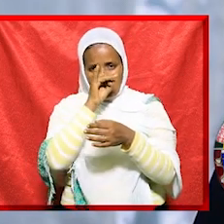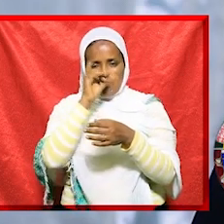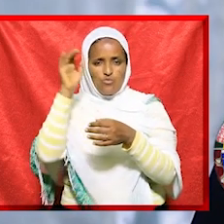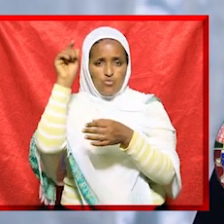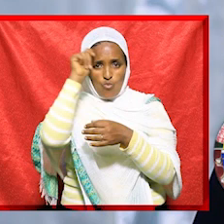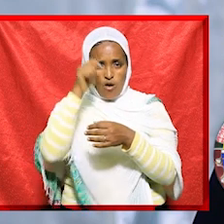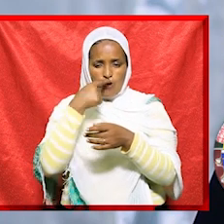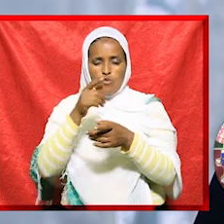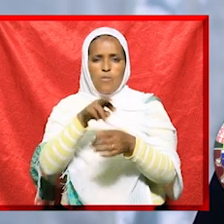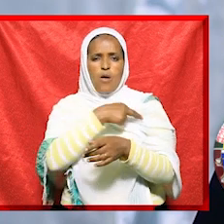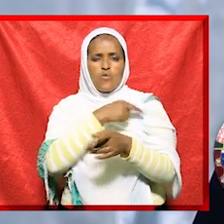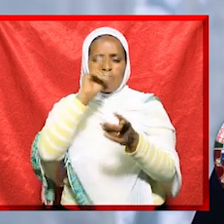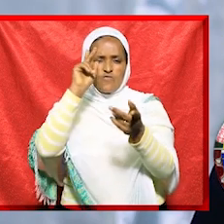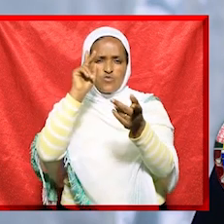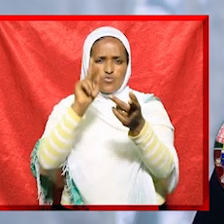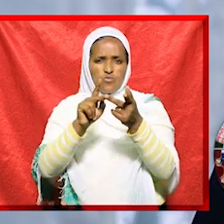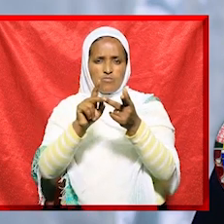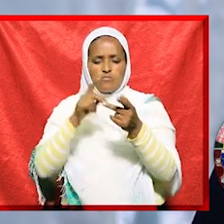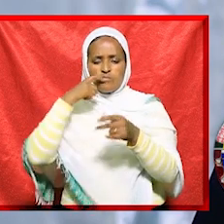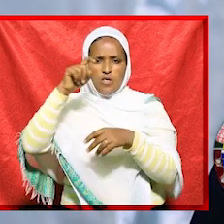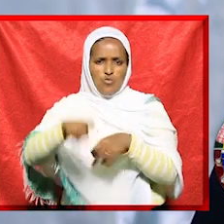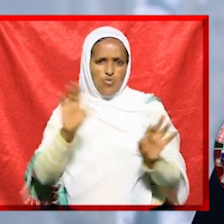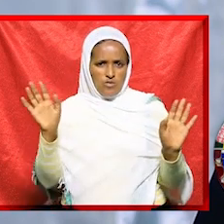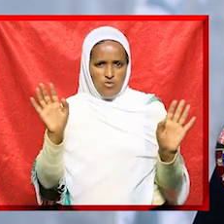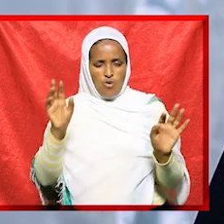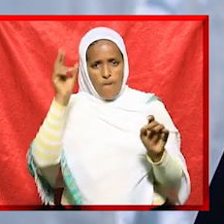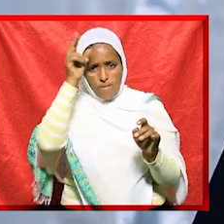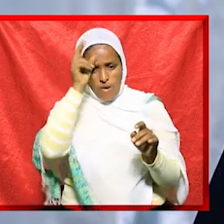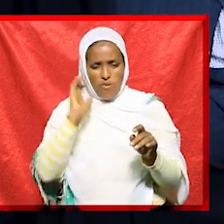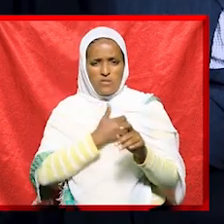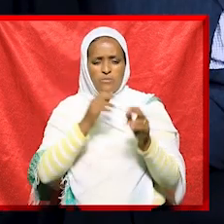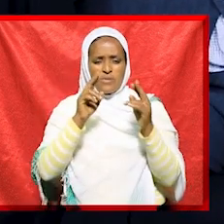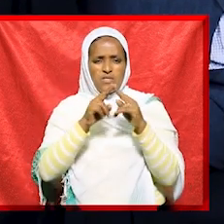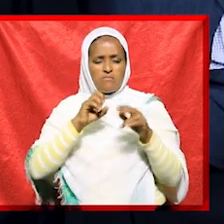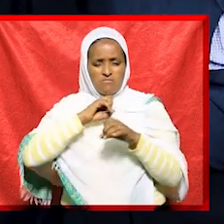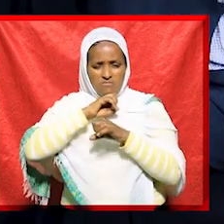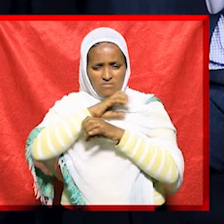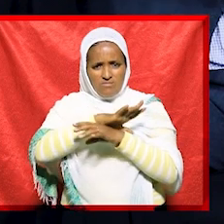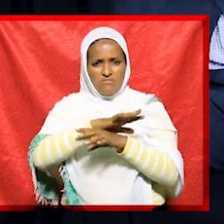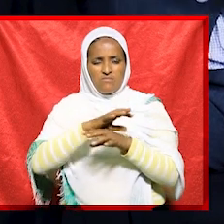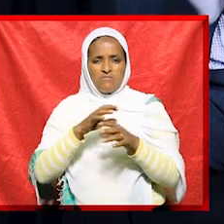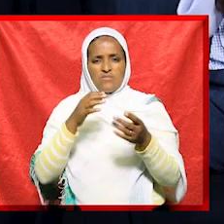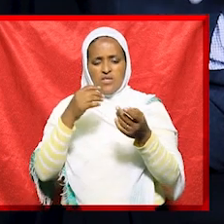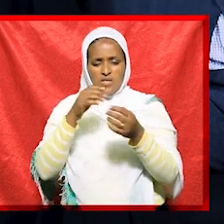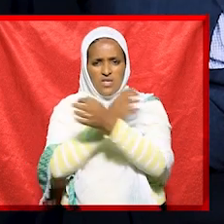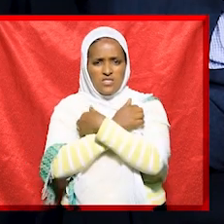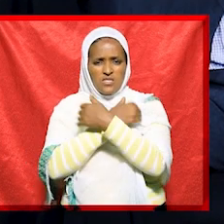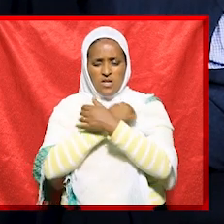እንጠብቅ ቅድም ሊቀት ጓን እንዳሉት በሃይማኖታችን ፍጹም የተወገዘ ነው በባህላችንም ደግሞ